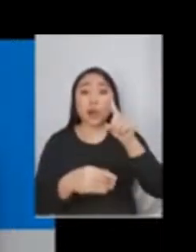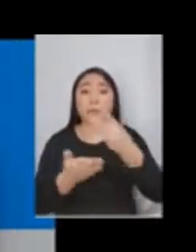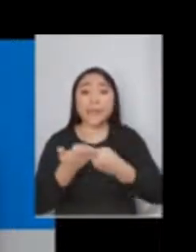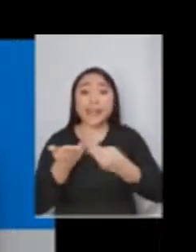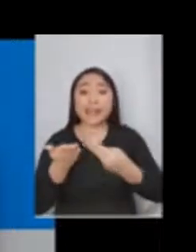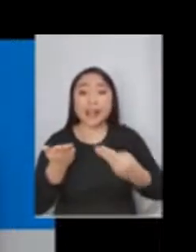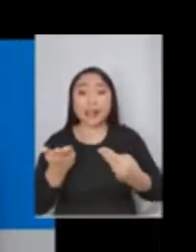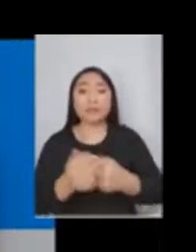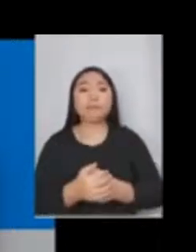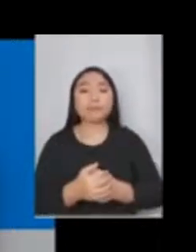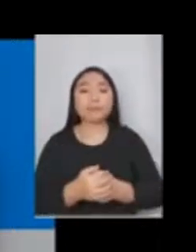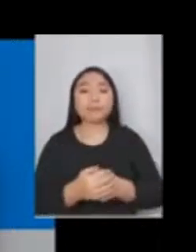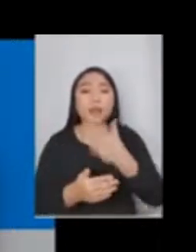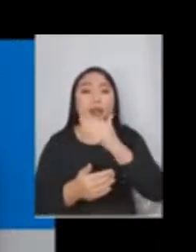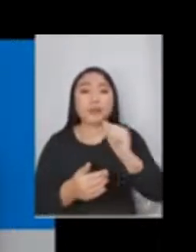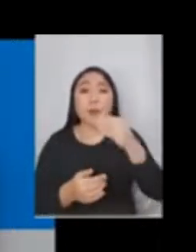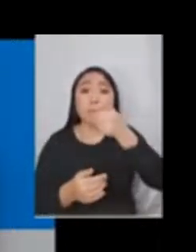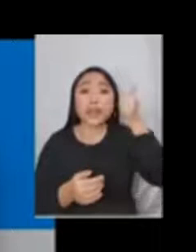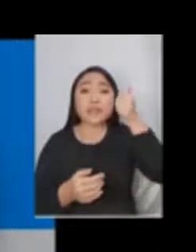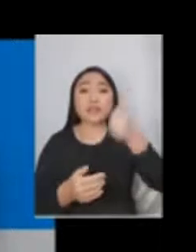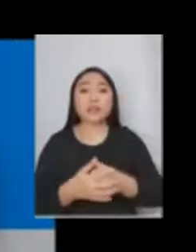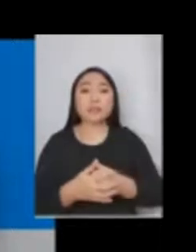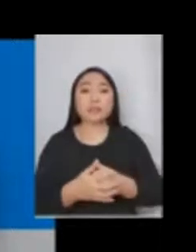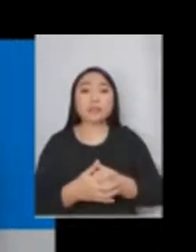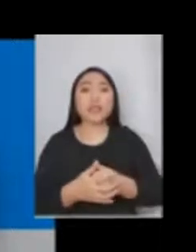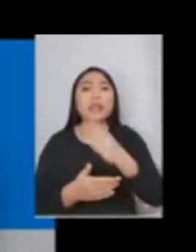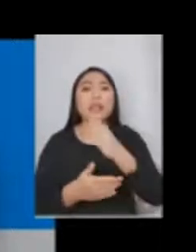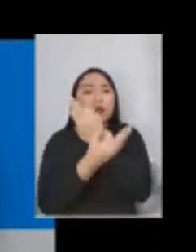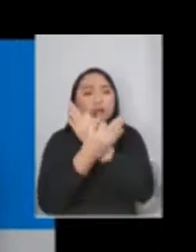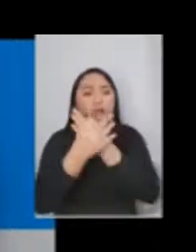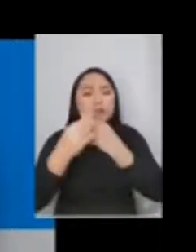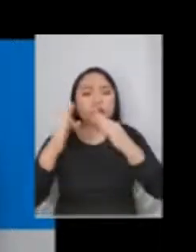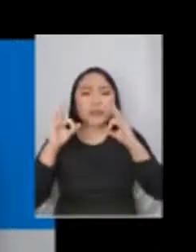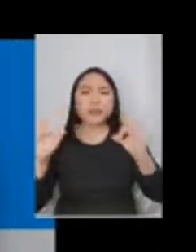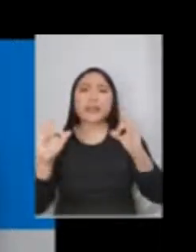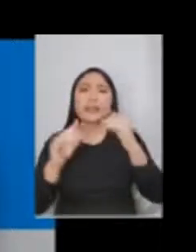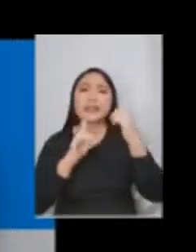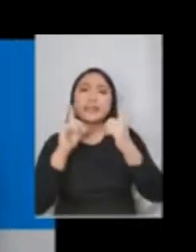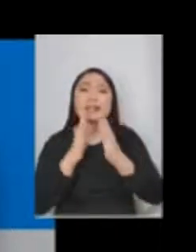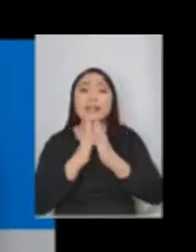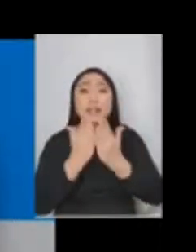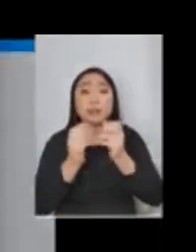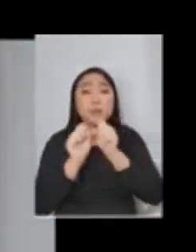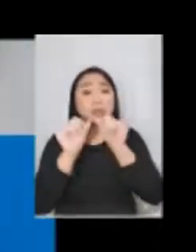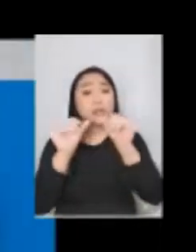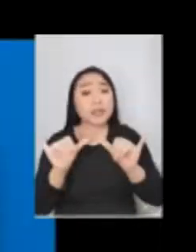nararapat or angkop kay Starbucks and i-installan po natin siya ng libre.